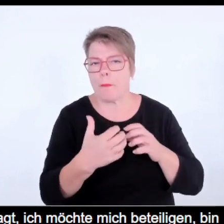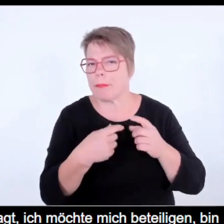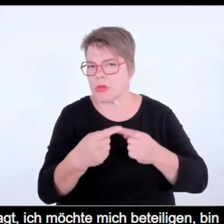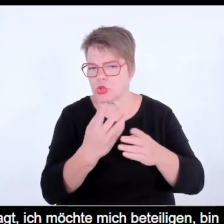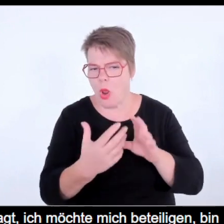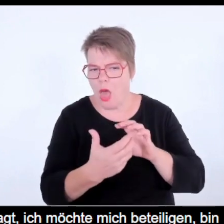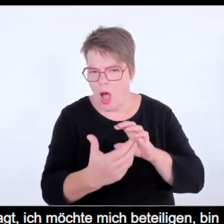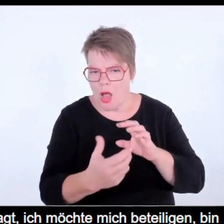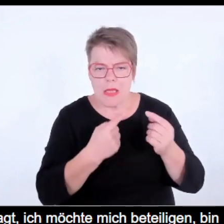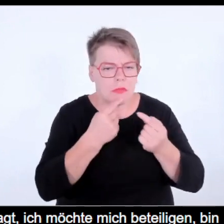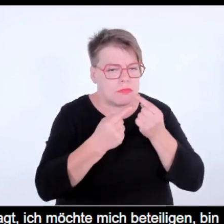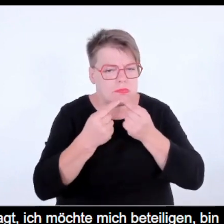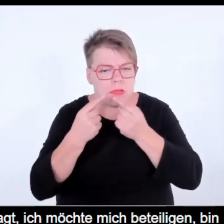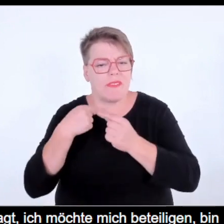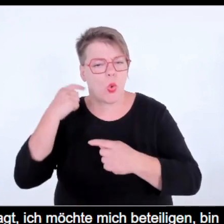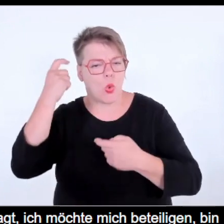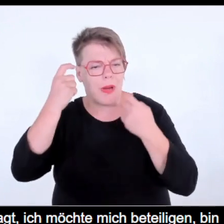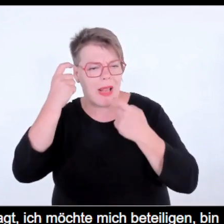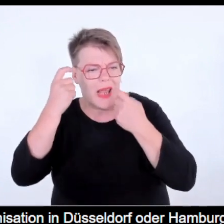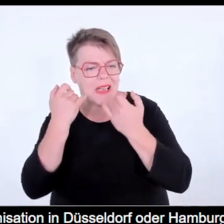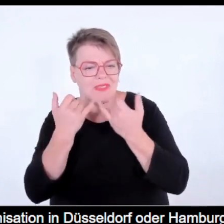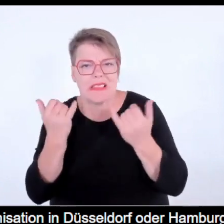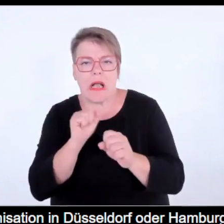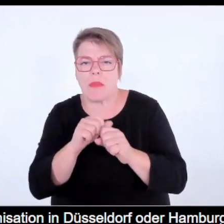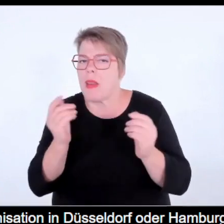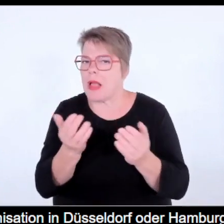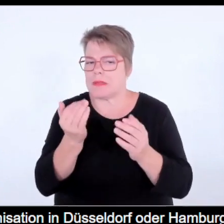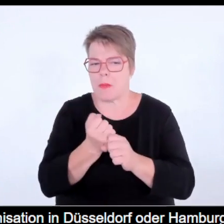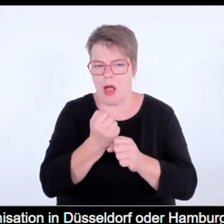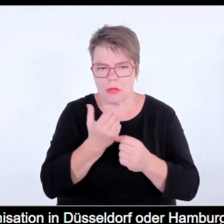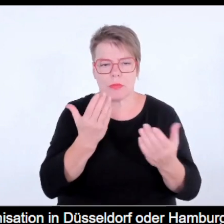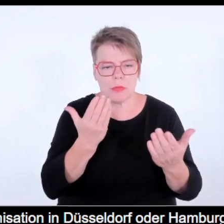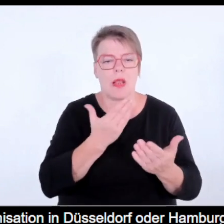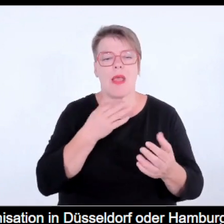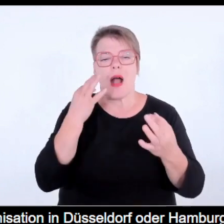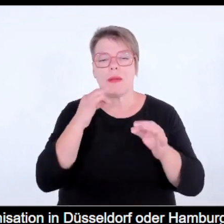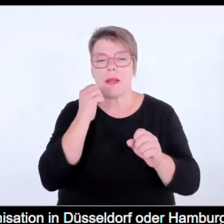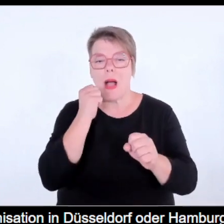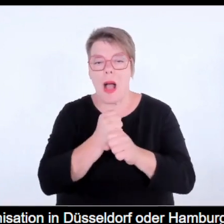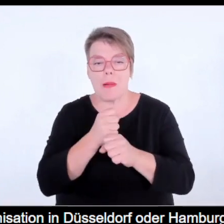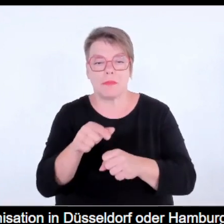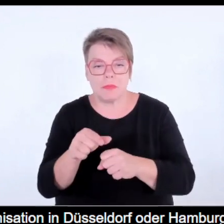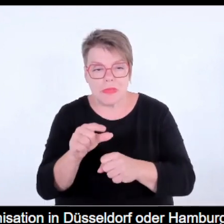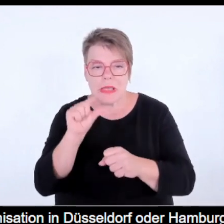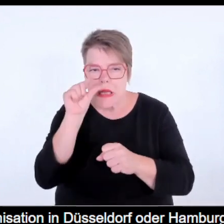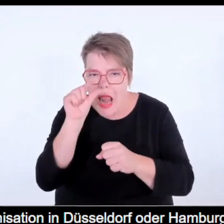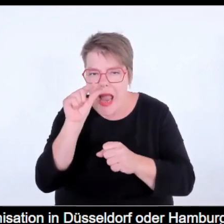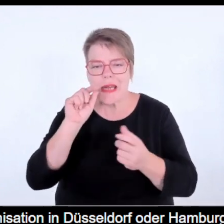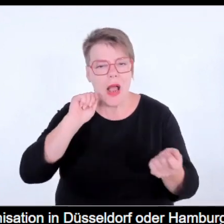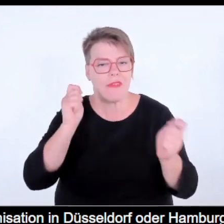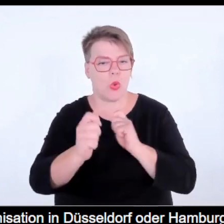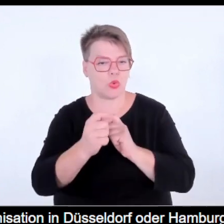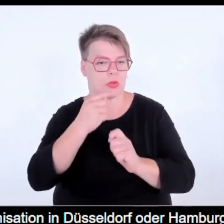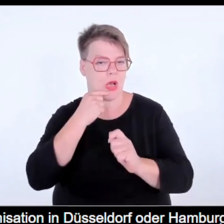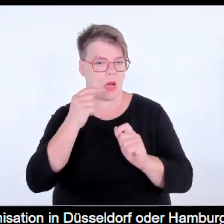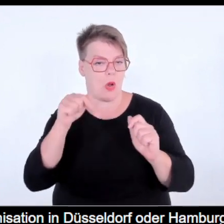Gebührenerhöhungen zu machen. Also wir wollen auch nicht an der Bürokratie verdienen, weil das kommt ja auch immer so als Argument. Da tun wir halt das, was als Landesgesetzgeber auch geht.